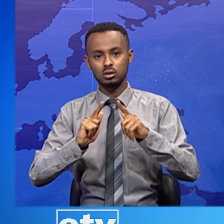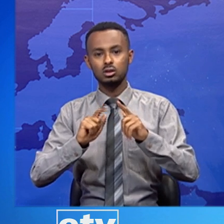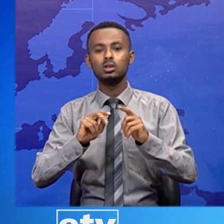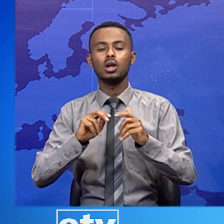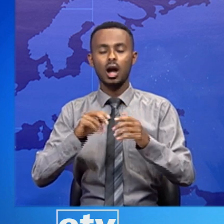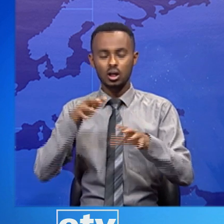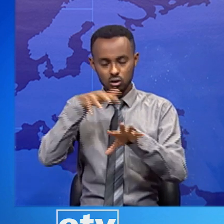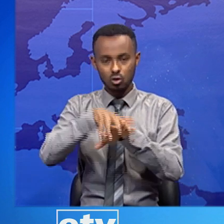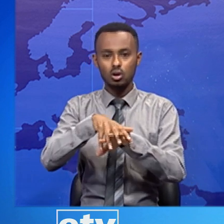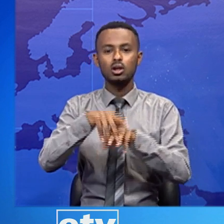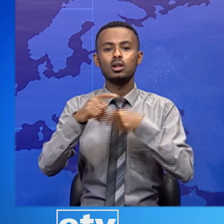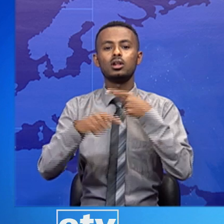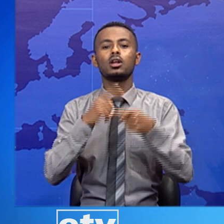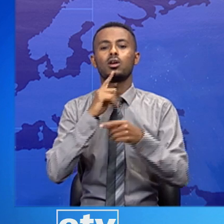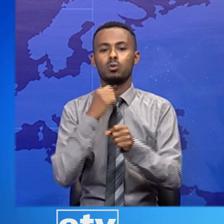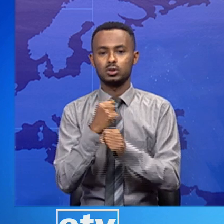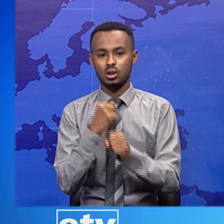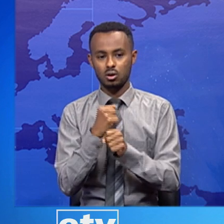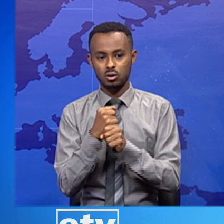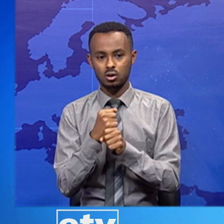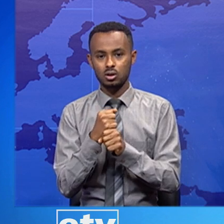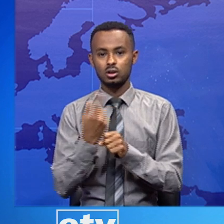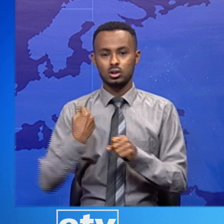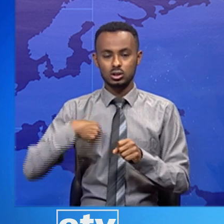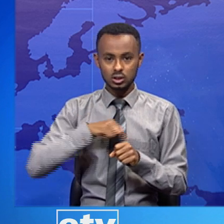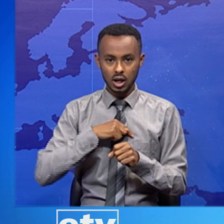ተካቶ እንዲሄድ ነው የምንሰራው። እኛ